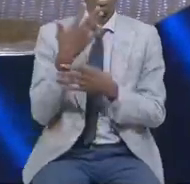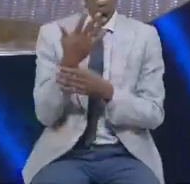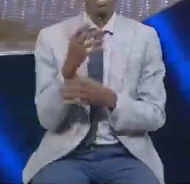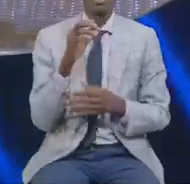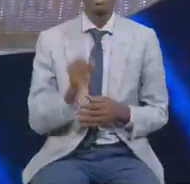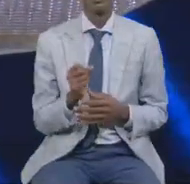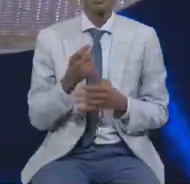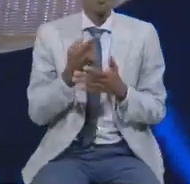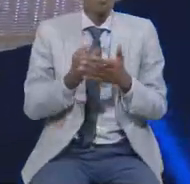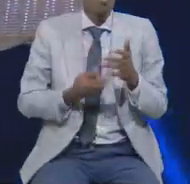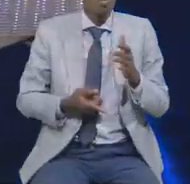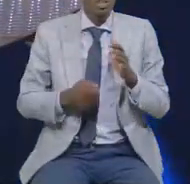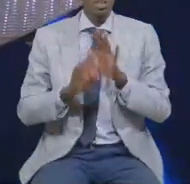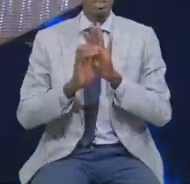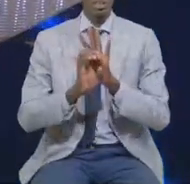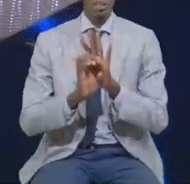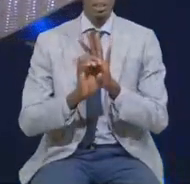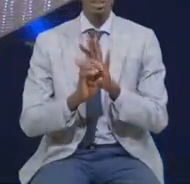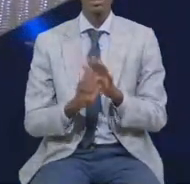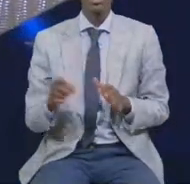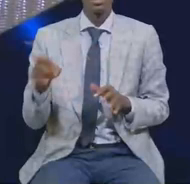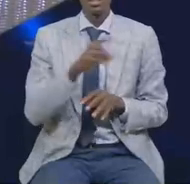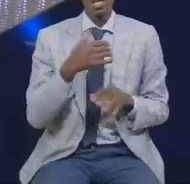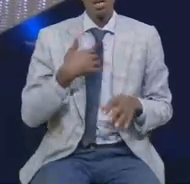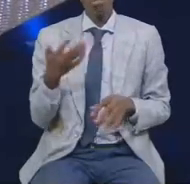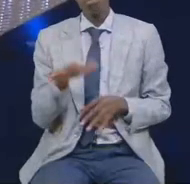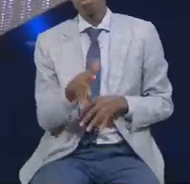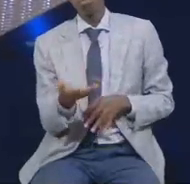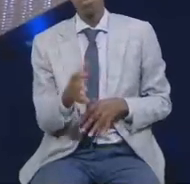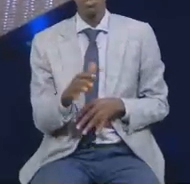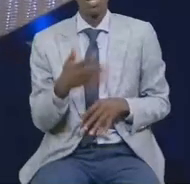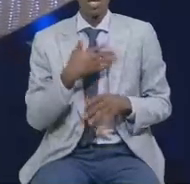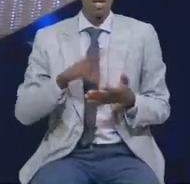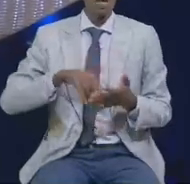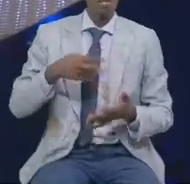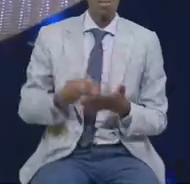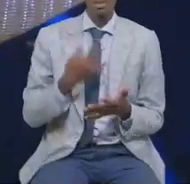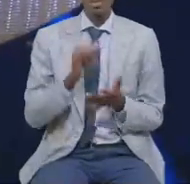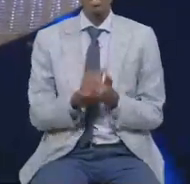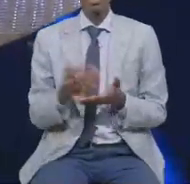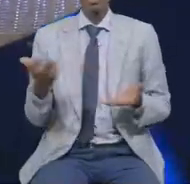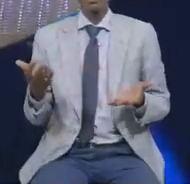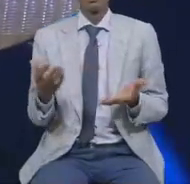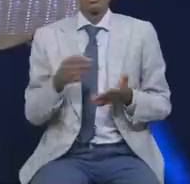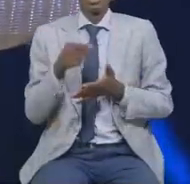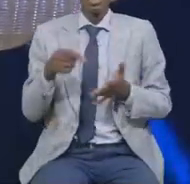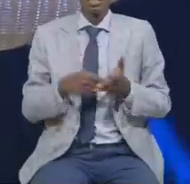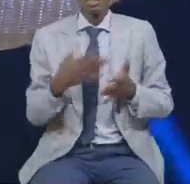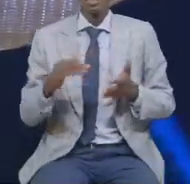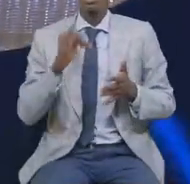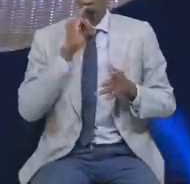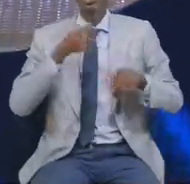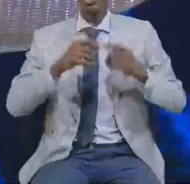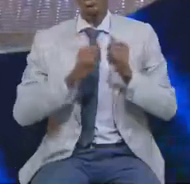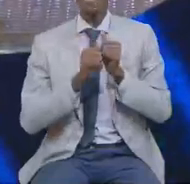Et s'ils compromettent? Et s'ils ont dit, ceci va de trop, arrêtons ce scénario. Cela veut